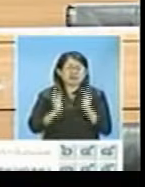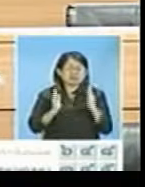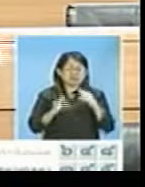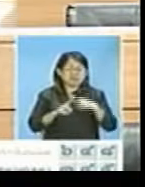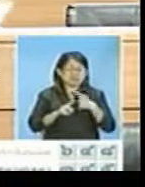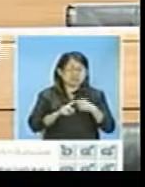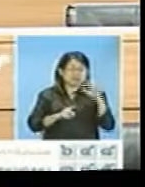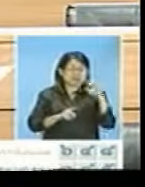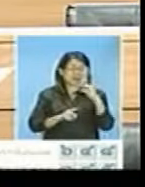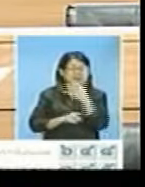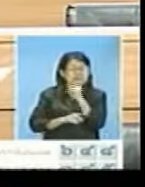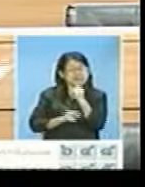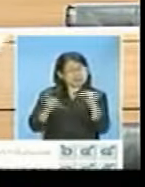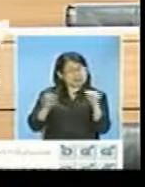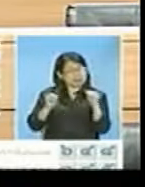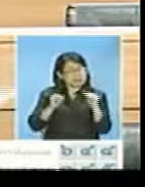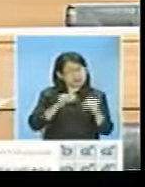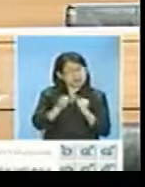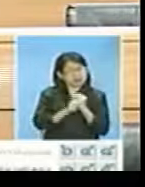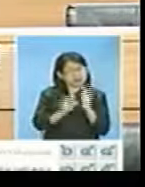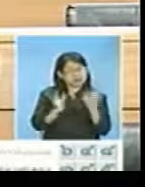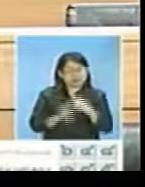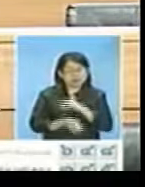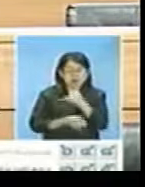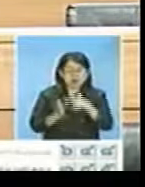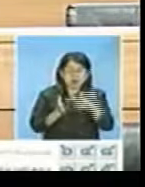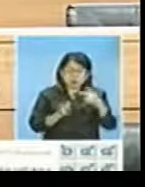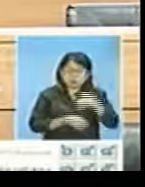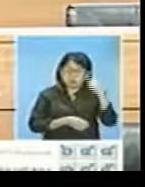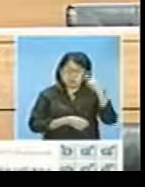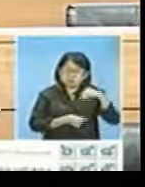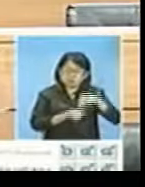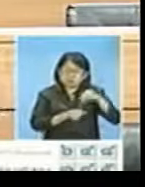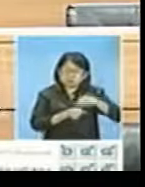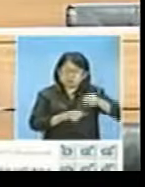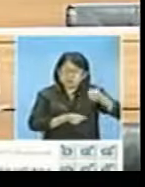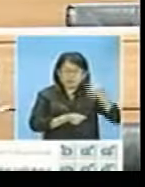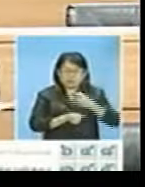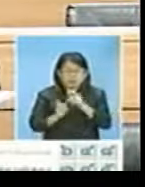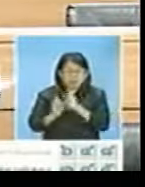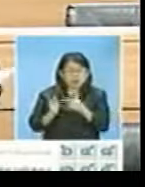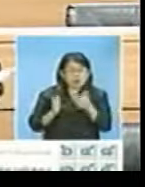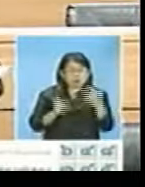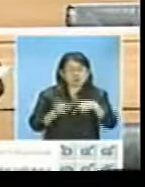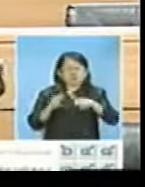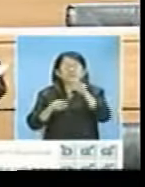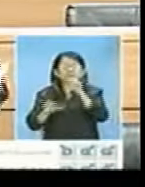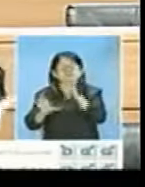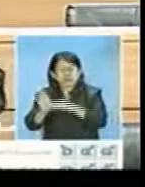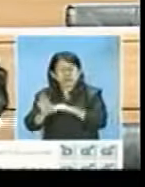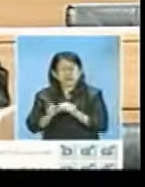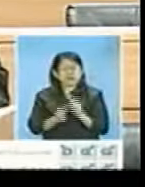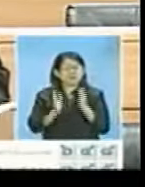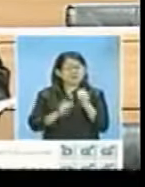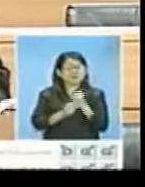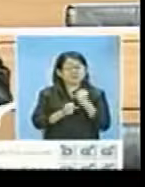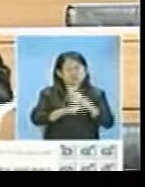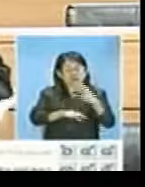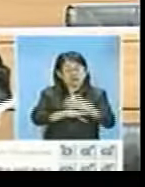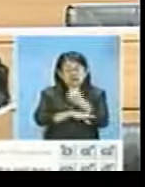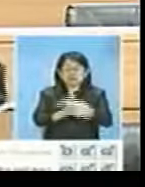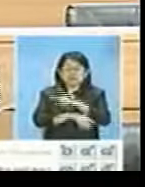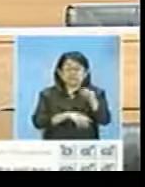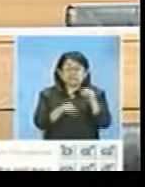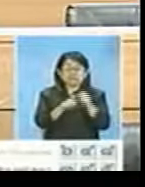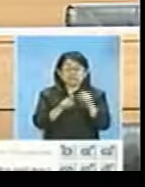ปลายๆนี่พวกนี้มันอยากจะลองเปลี่ยนแปลงดูว่าอยู่ในสภานานอาจจะไปสมัครโดยเฉพาะข้าราชการการเมืองน่าจะเปิดโอก